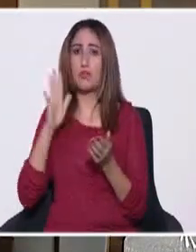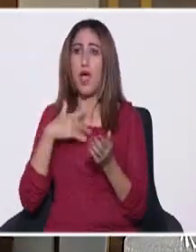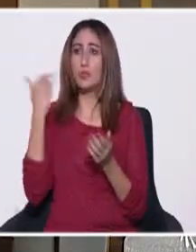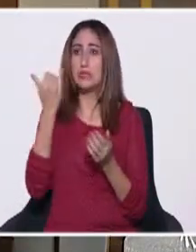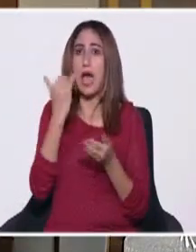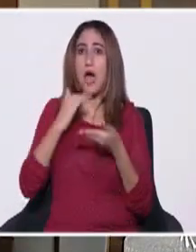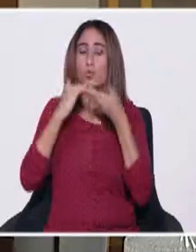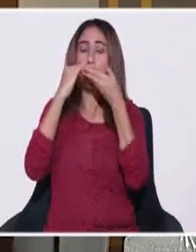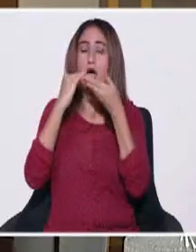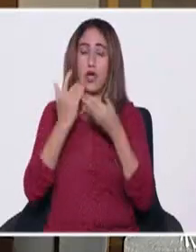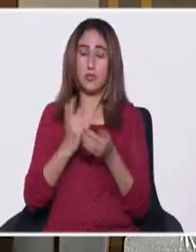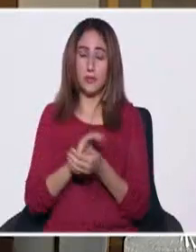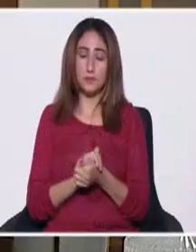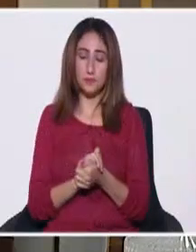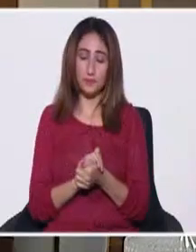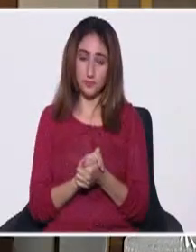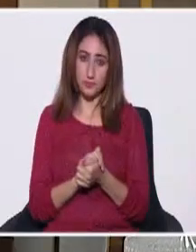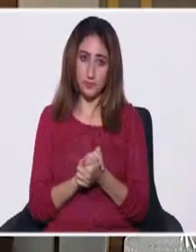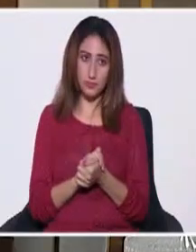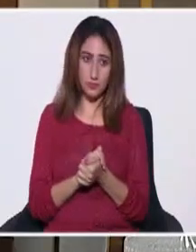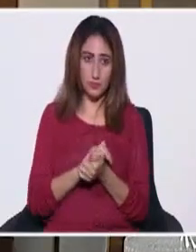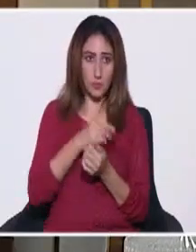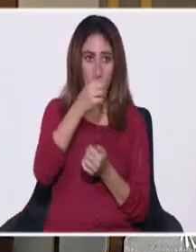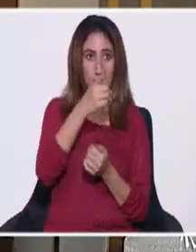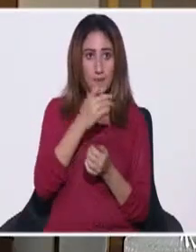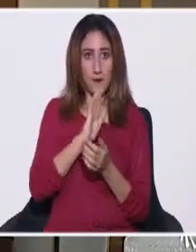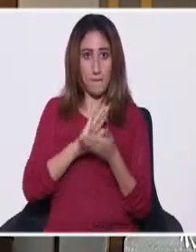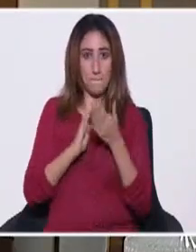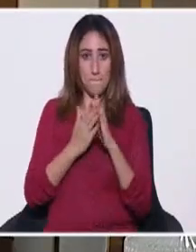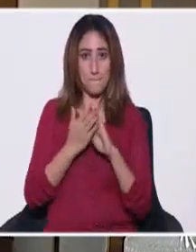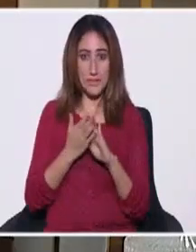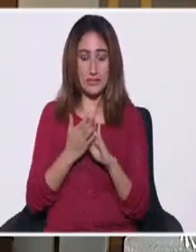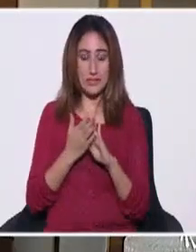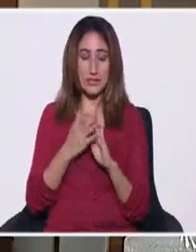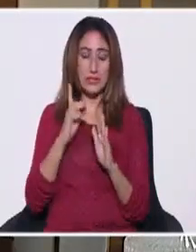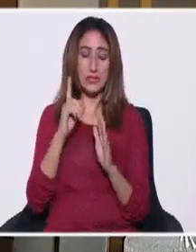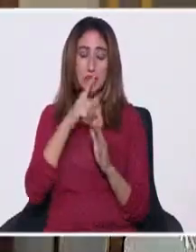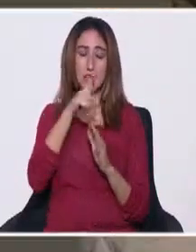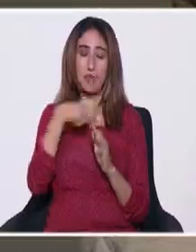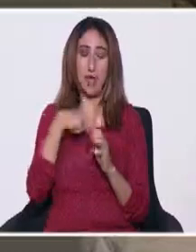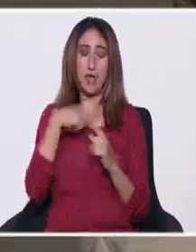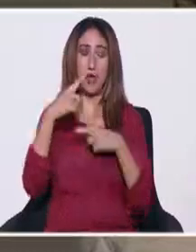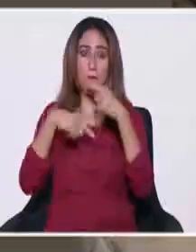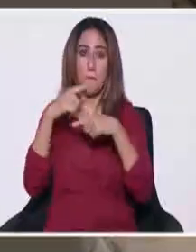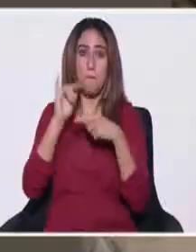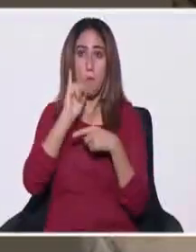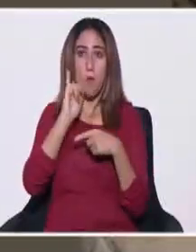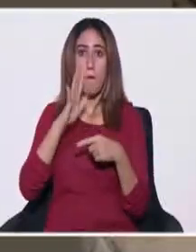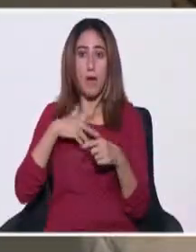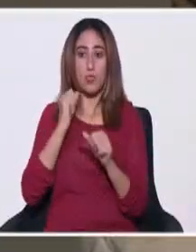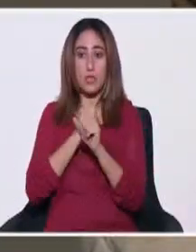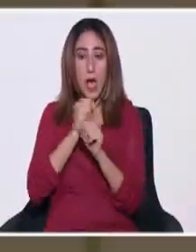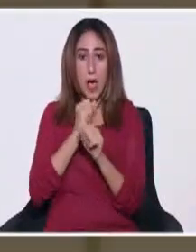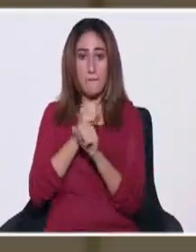دور كبير ان احنا نشيل الحواجز قدام الناس. وده فعلا اللي انا بديته يعني اطبقه في